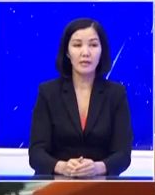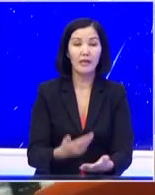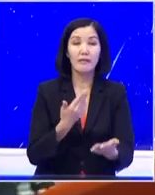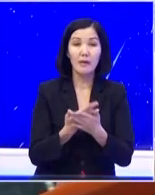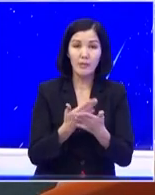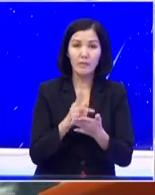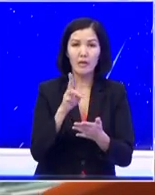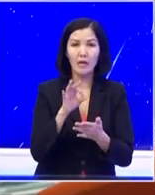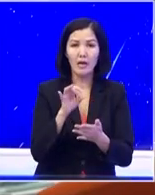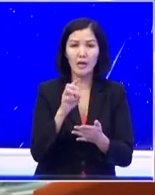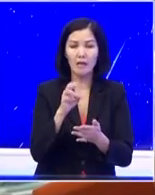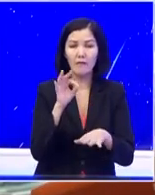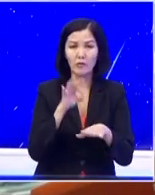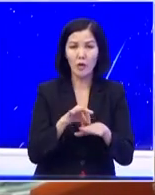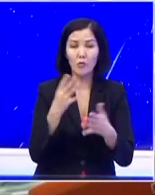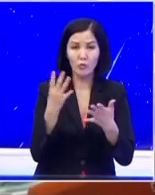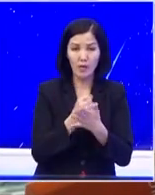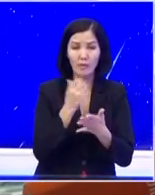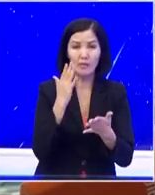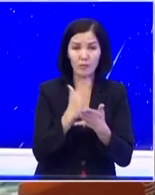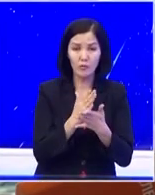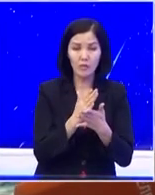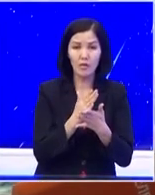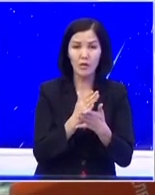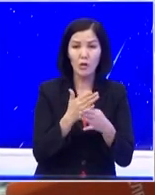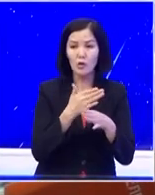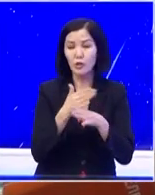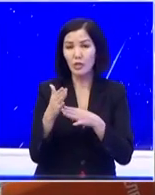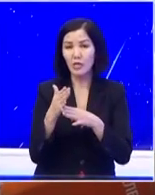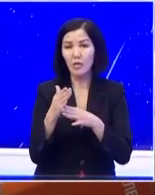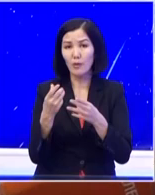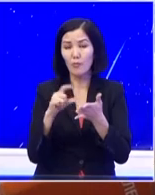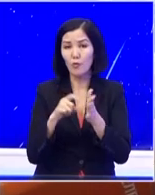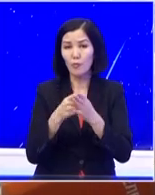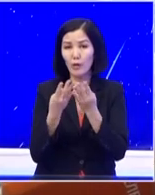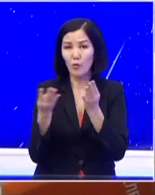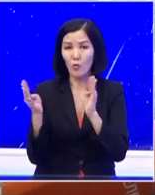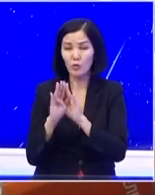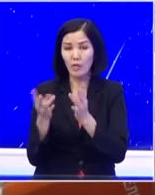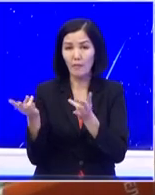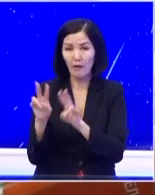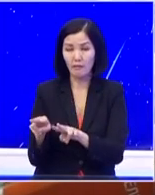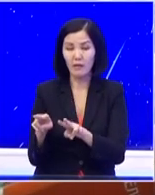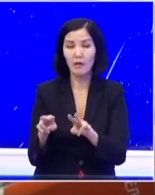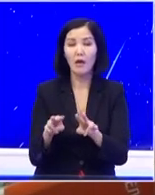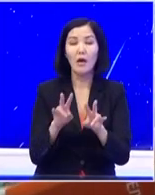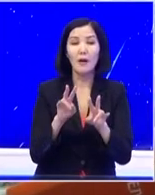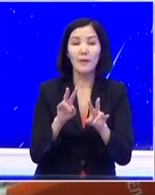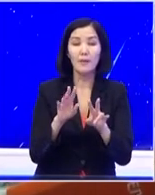бір адамның коронавирустық індет табылатын болса, оны жеке купеге жауып тастайды, оқшалап тастайды. Осыдан кейін барып